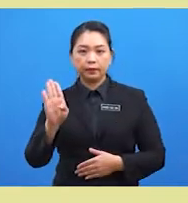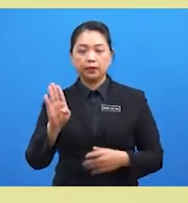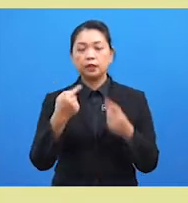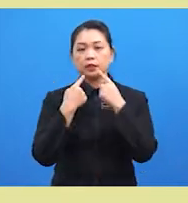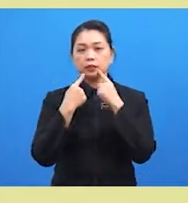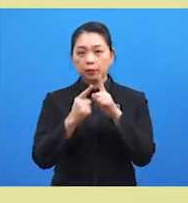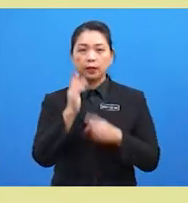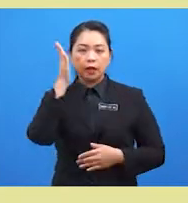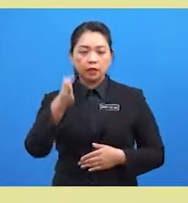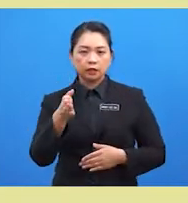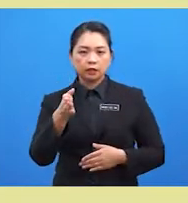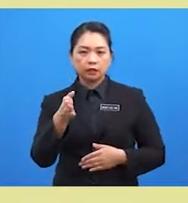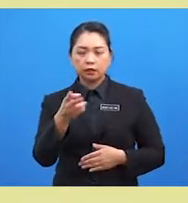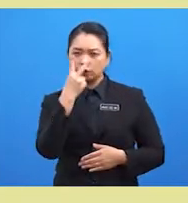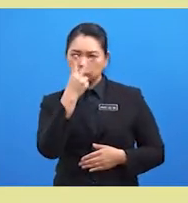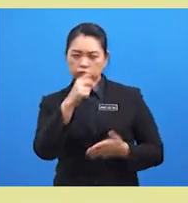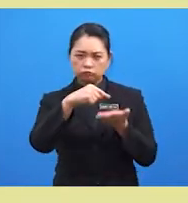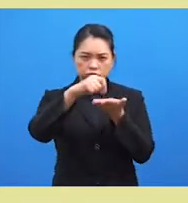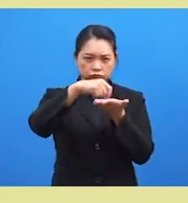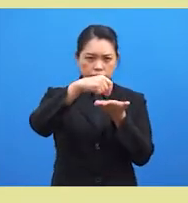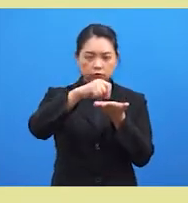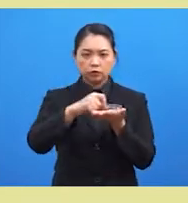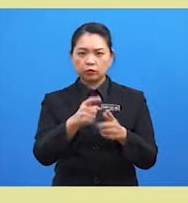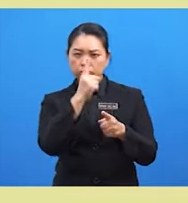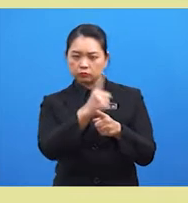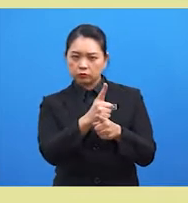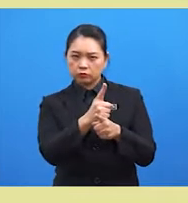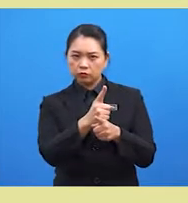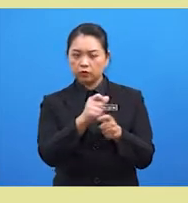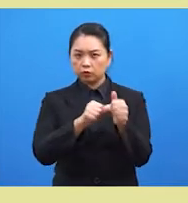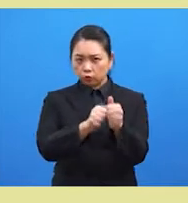jawapan akan dinilai daripada ketepatan tema.